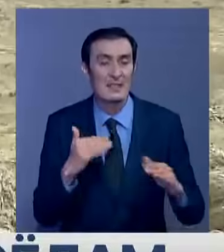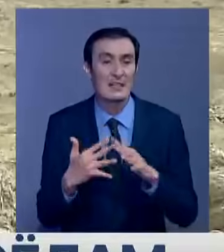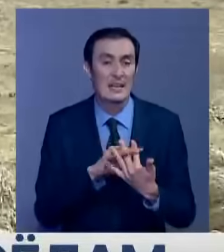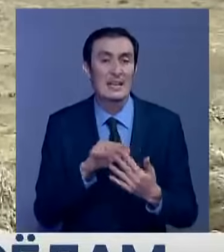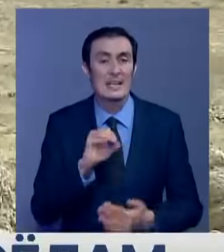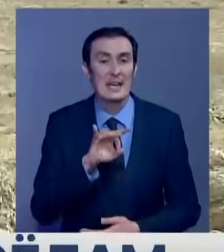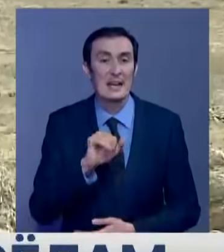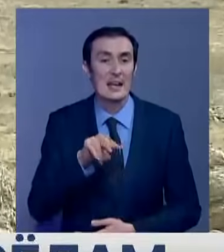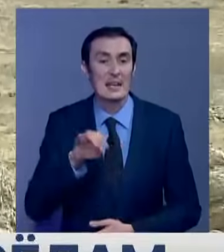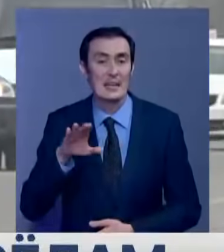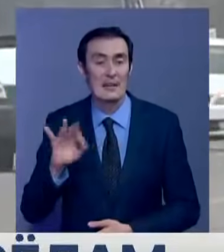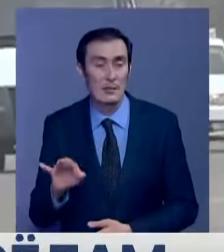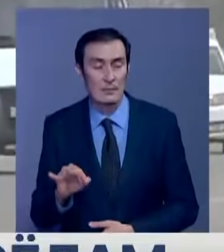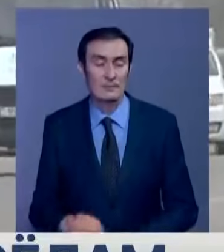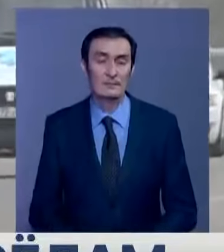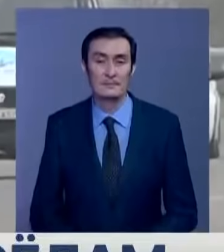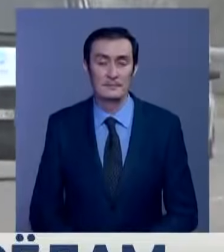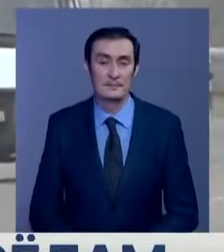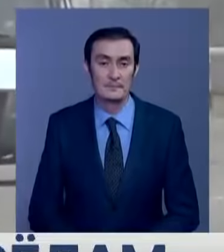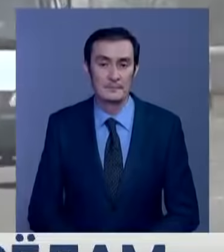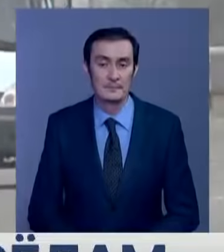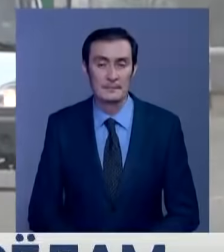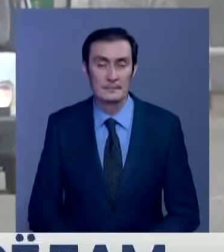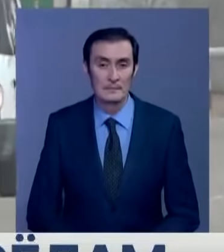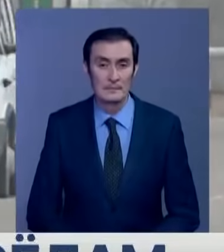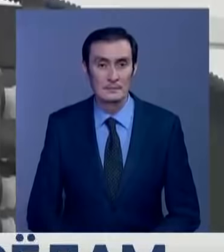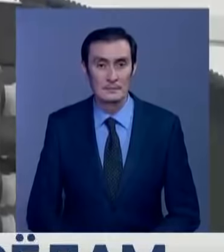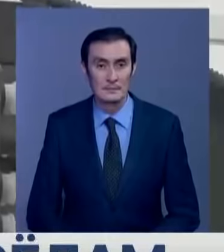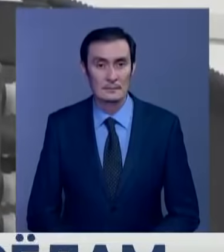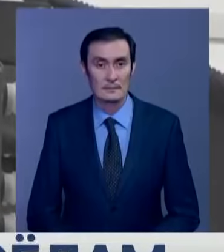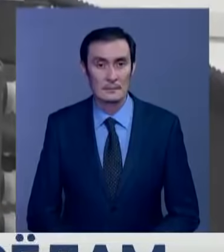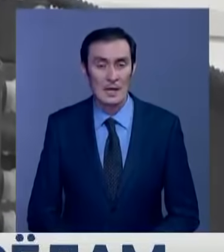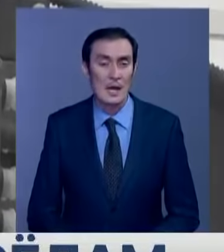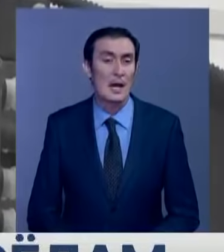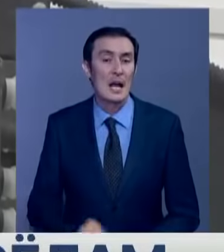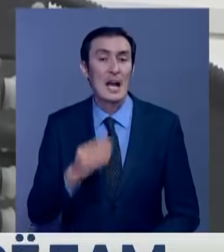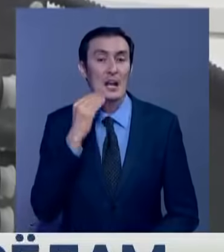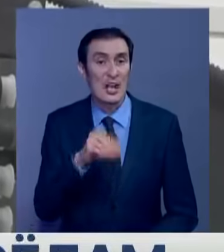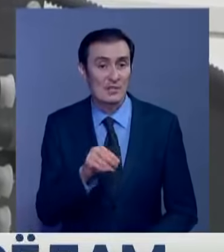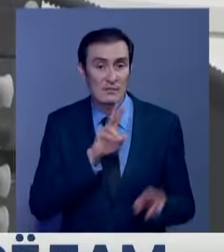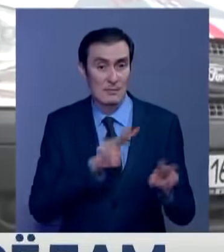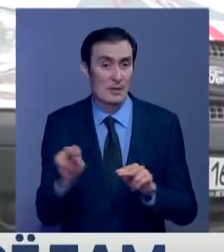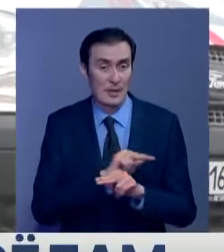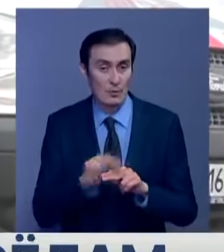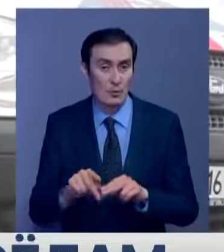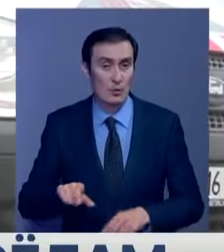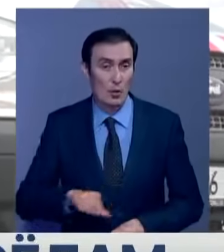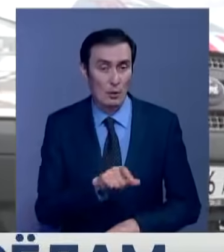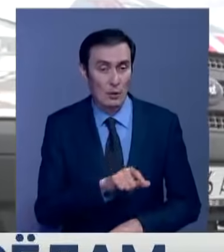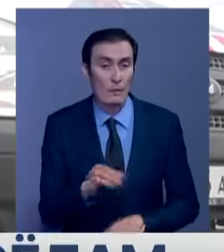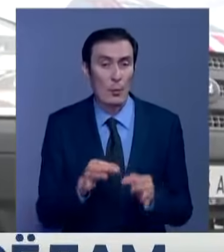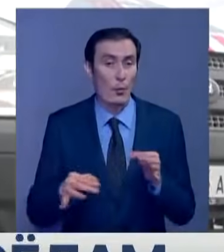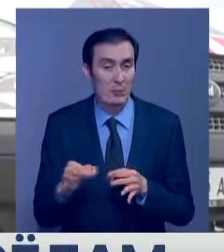селу Яралиево Каракианского района. Ну а за качеством ремонта и реконструкции дорог в